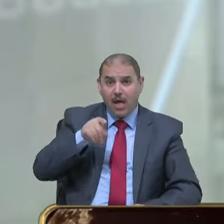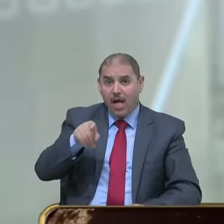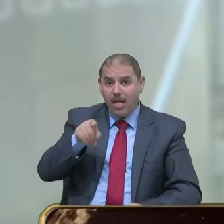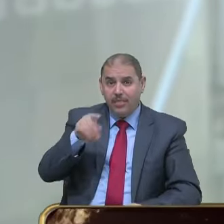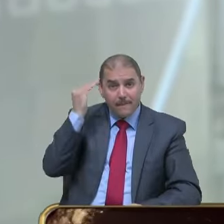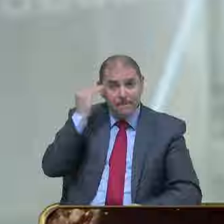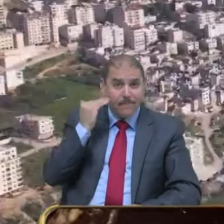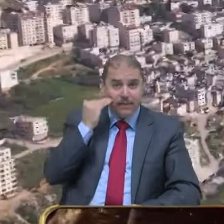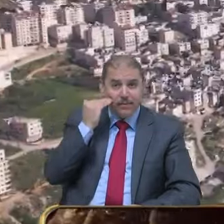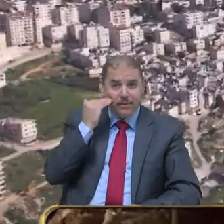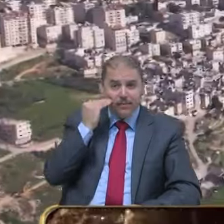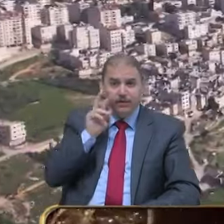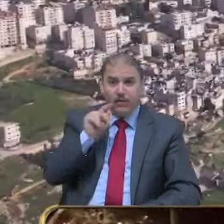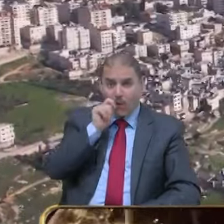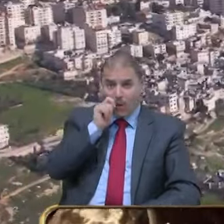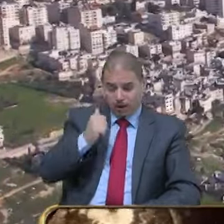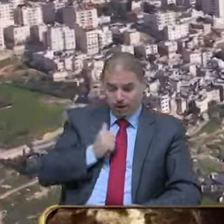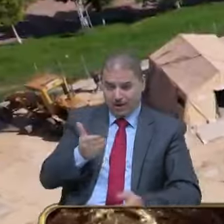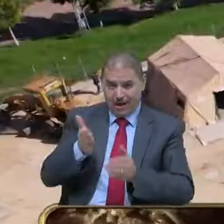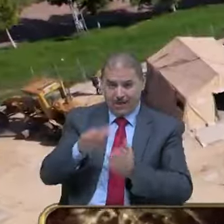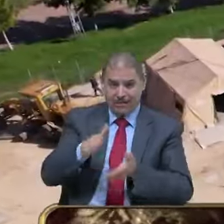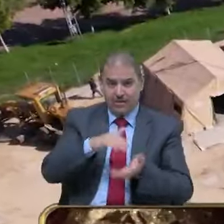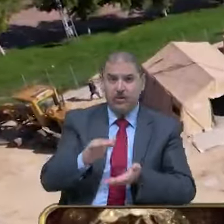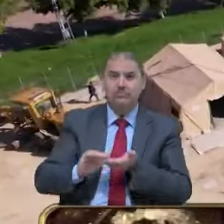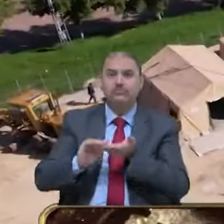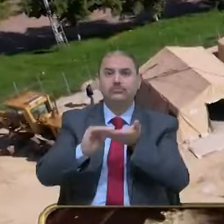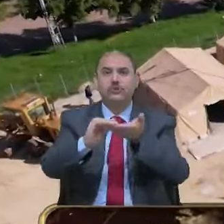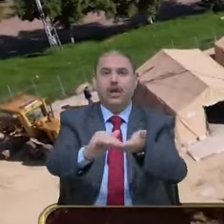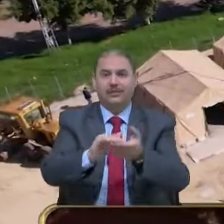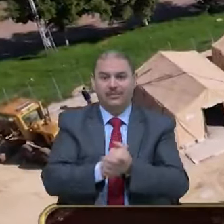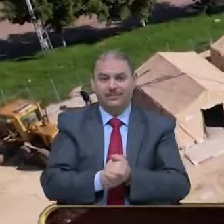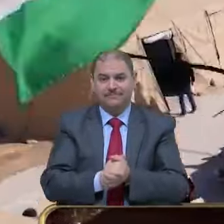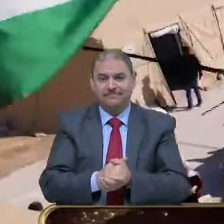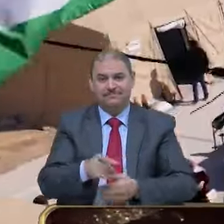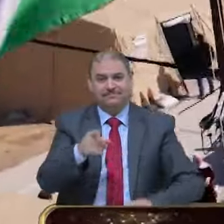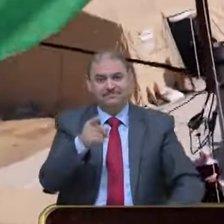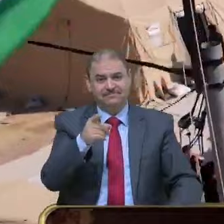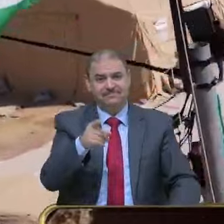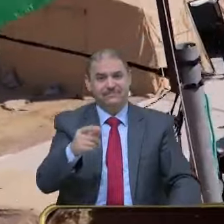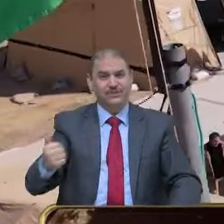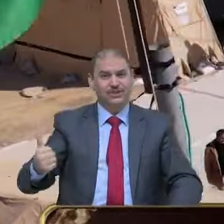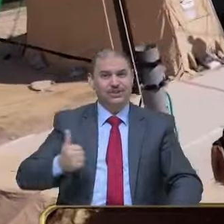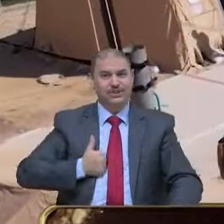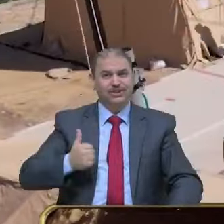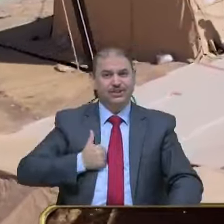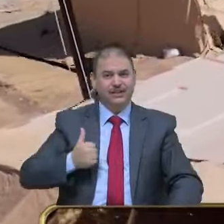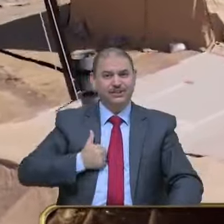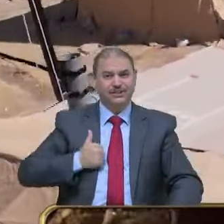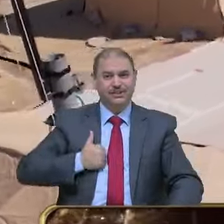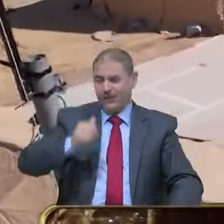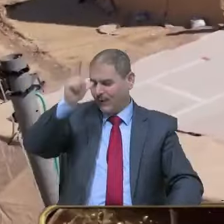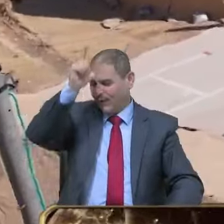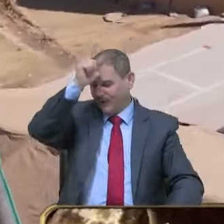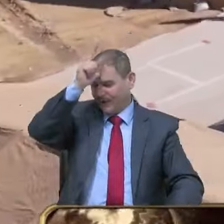منزلها هات من القياده العامه للقوات المسلحه الاردنيه الجيش العربي زار وف من قياده المستشفى